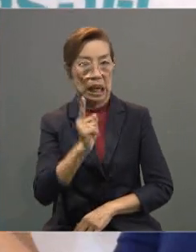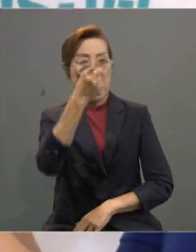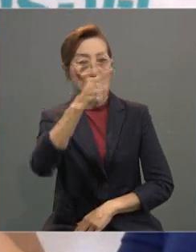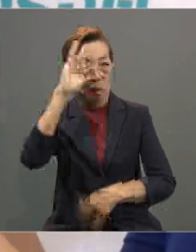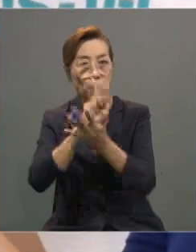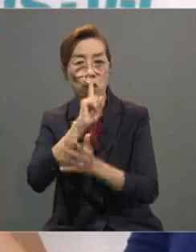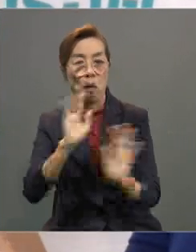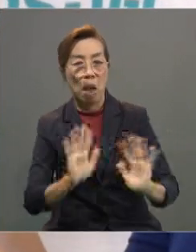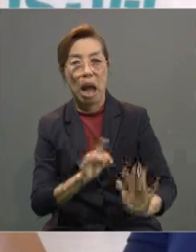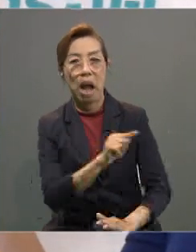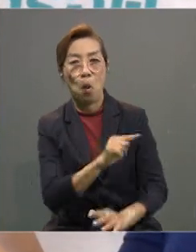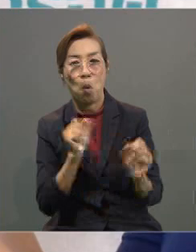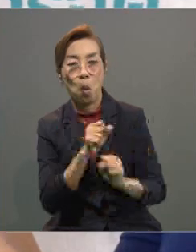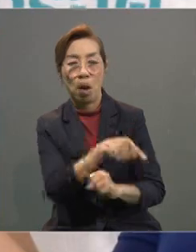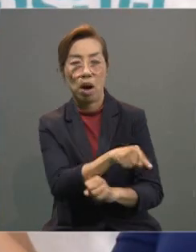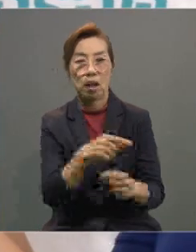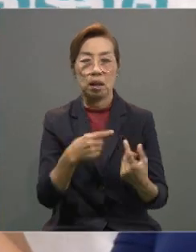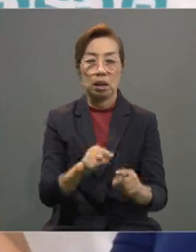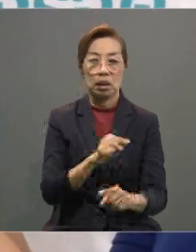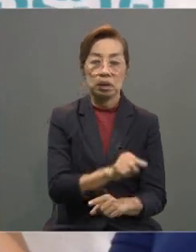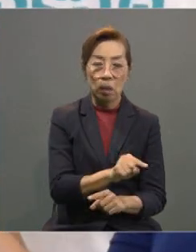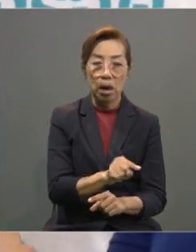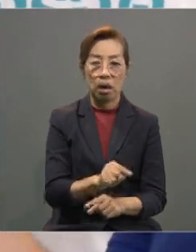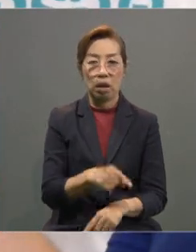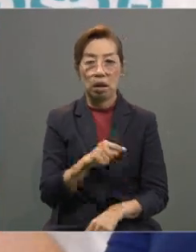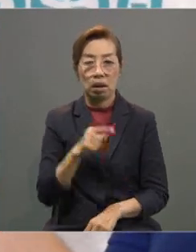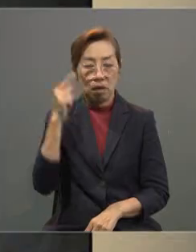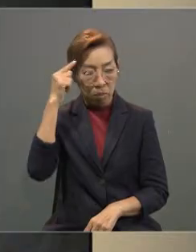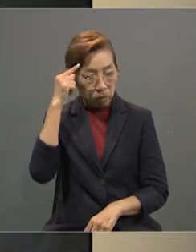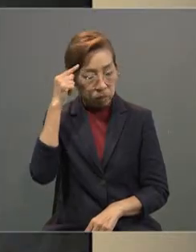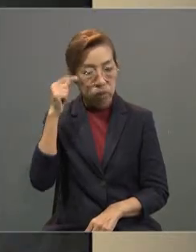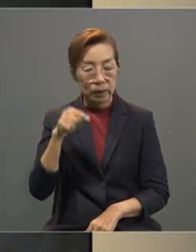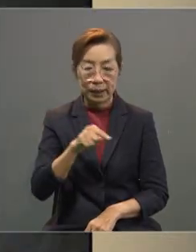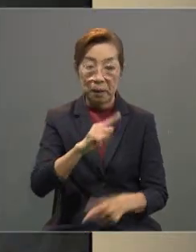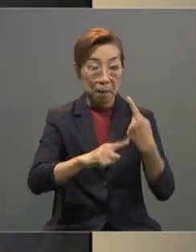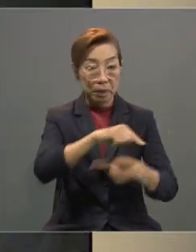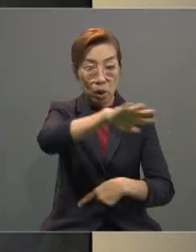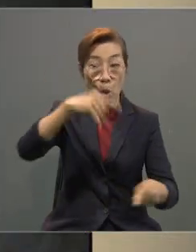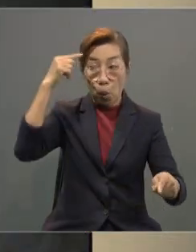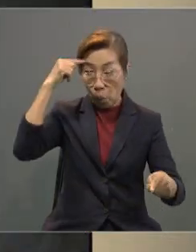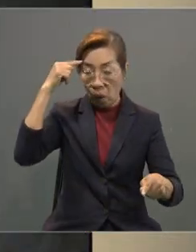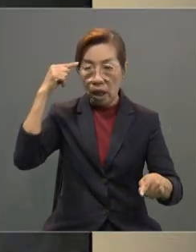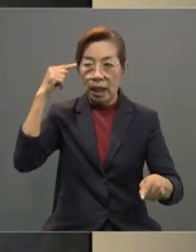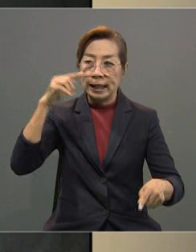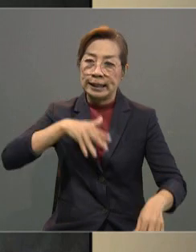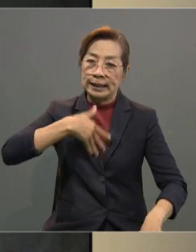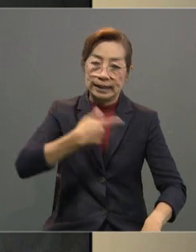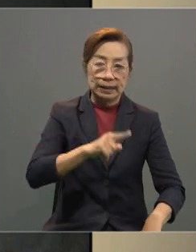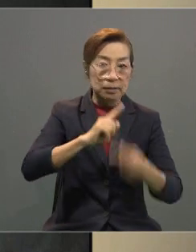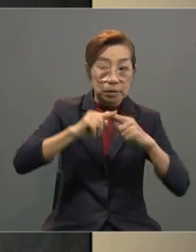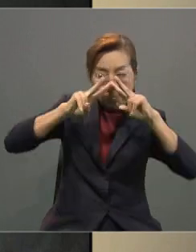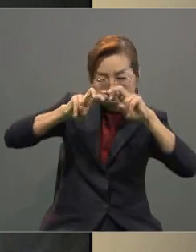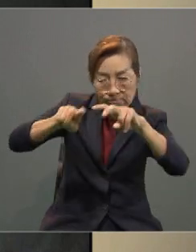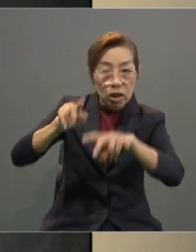มื่อเพื่อนผู้เสียหายทราบเรื่องเห็นว่าจำเป็นต้องแจ้งความและเพื่อนๆผู้เสียหายยังไปขุดคุ้ยประวัติของ